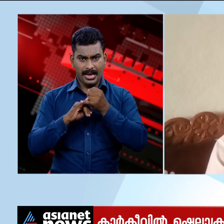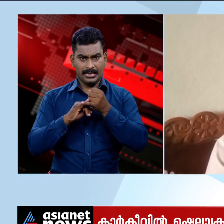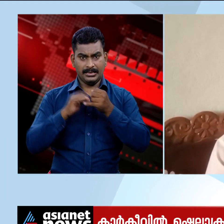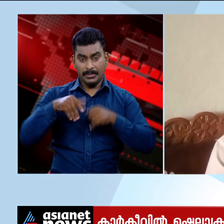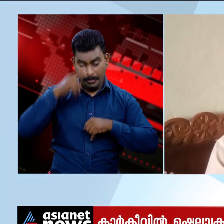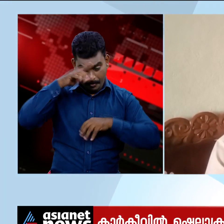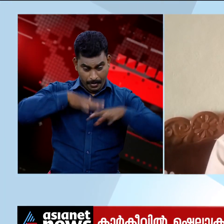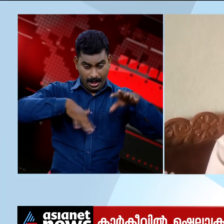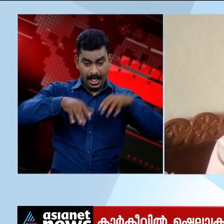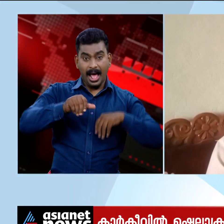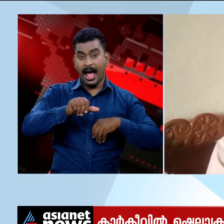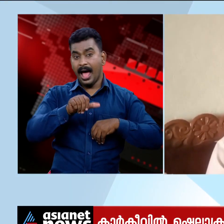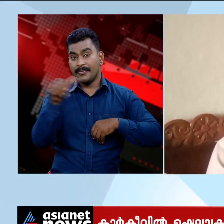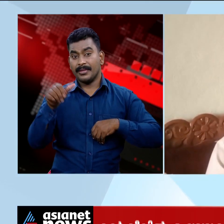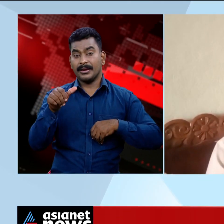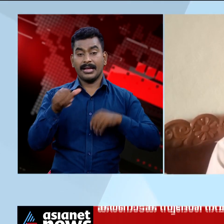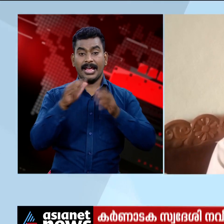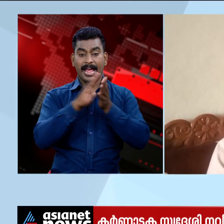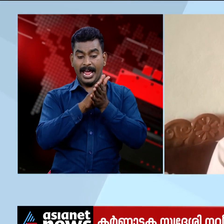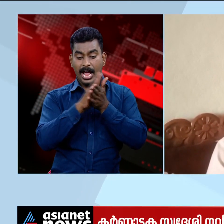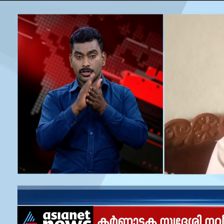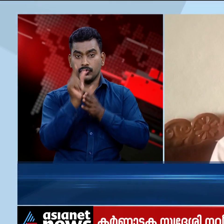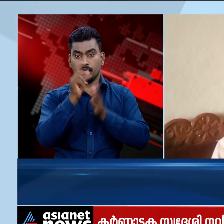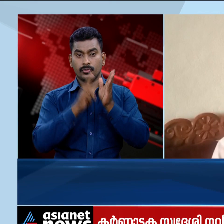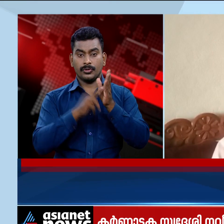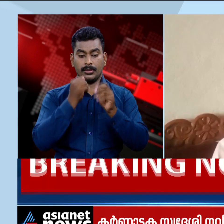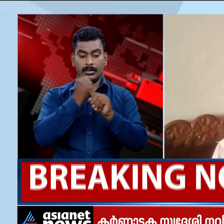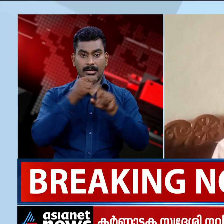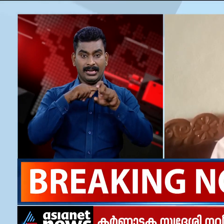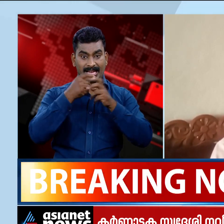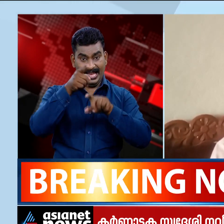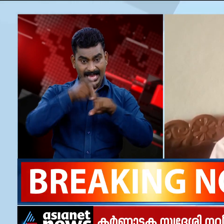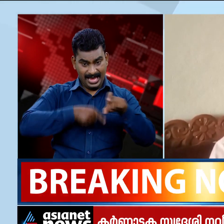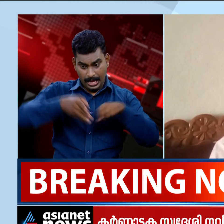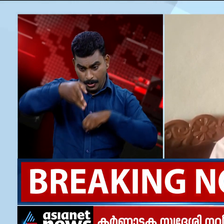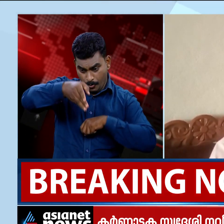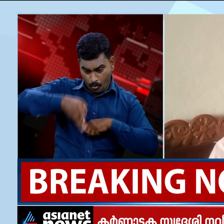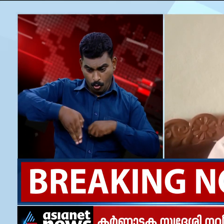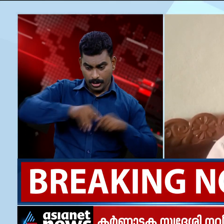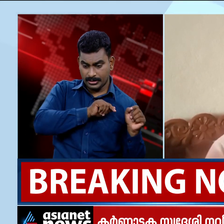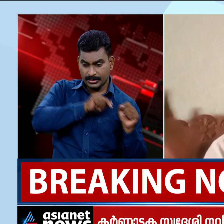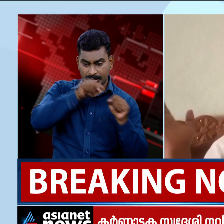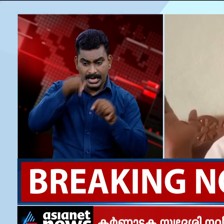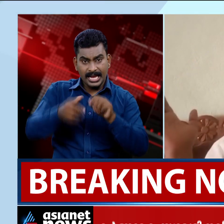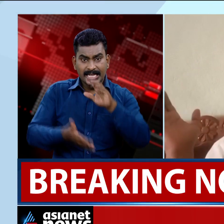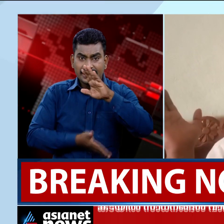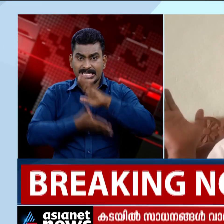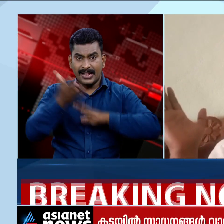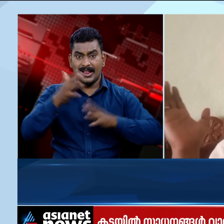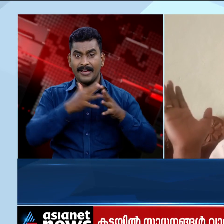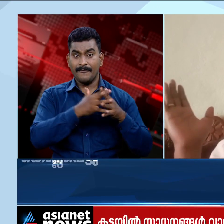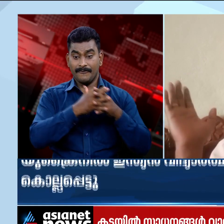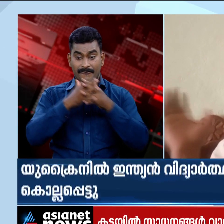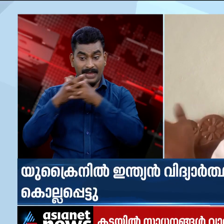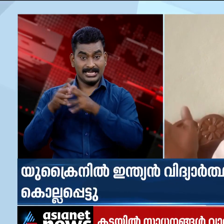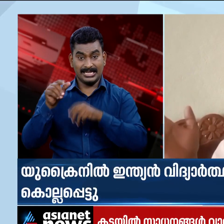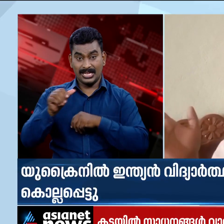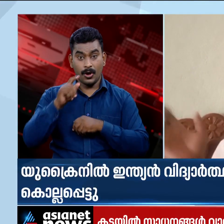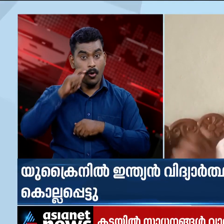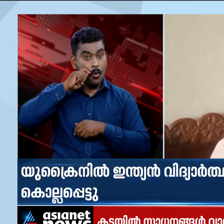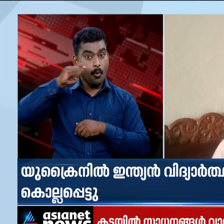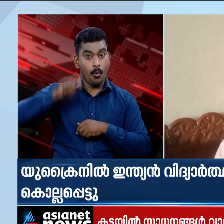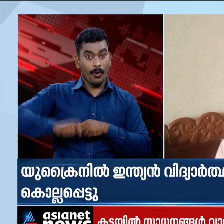9:30 ಕಾಲ್ ಮಾಡಿದ್ನು. 12 ಗಂಟೆಯಿಂದ ಟ್ರೈನ್ ಮಾಡಿ ಅಲ್ಲಿಂದ ನಾವು ಈ ವೆಸ್ಟರ್ನ್ ಪಾರ್ಟ್ ಆಫ್ ದಿ